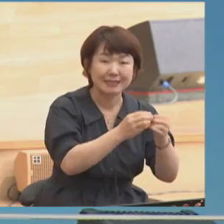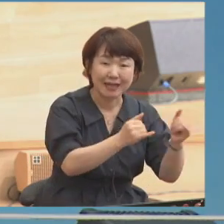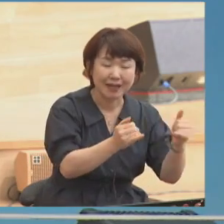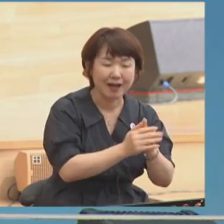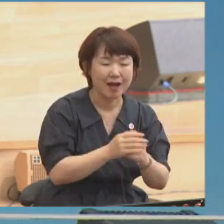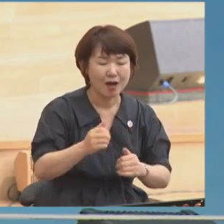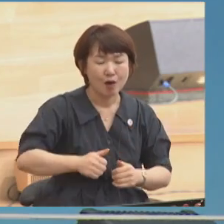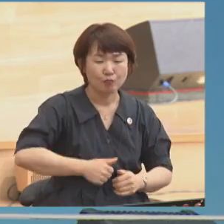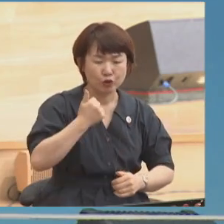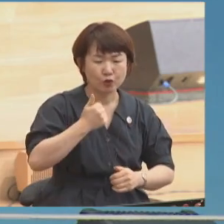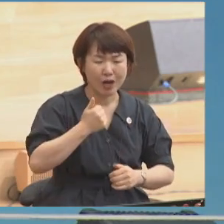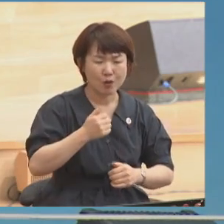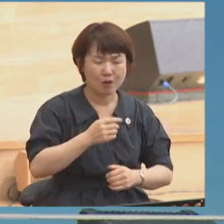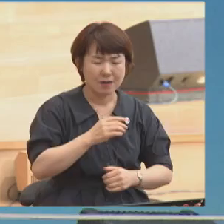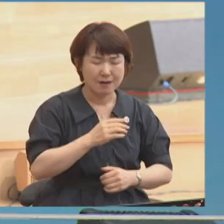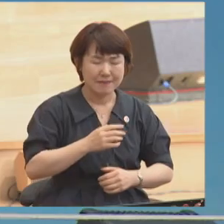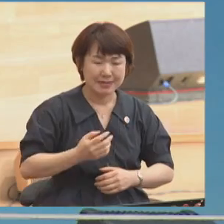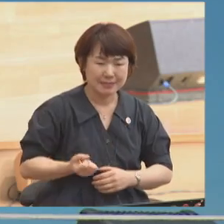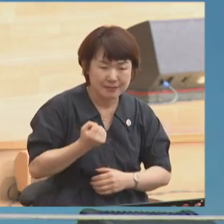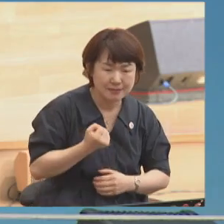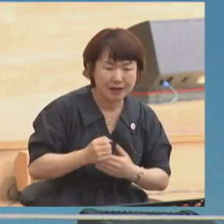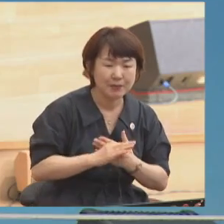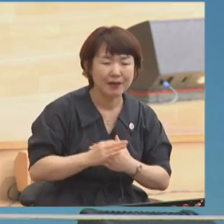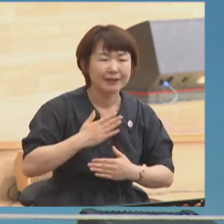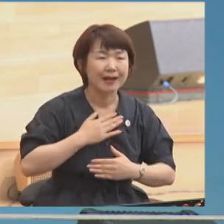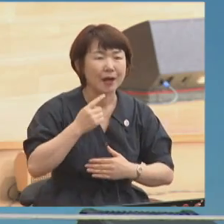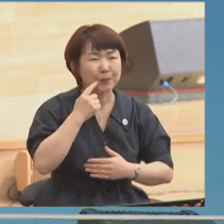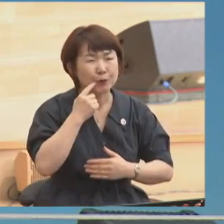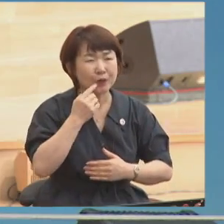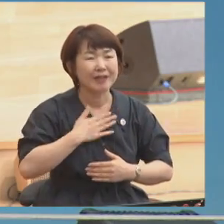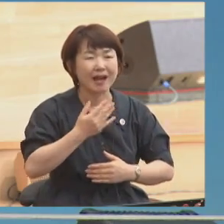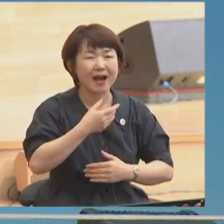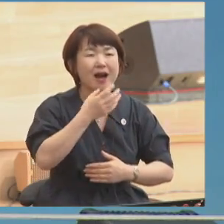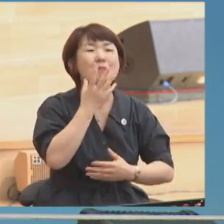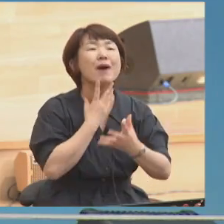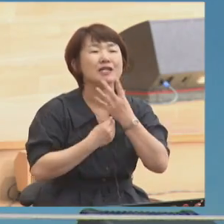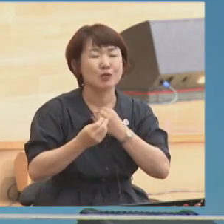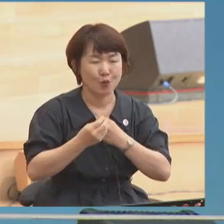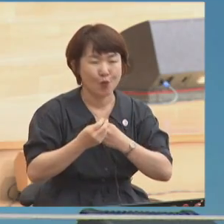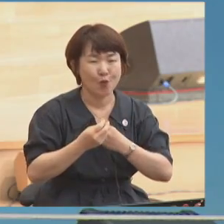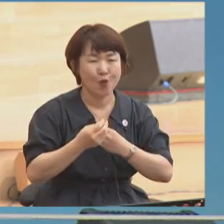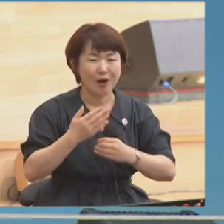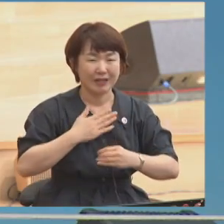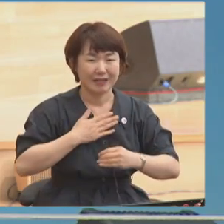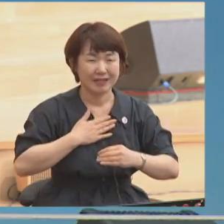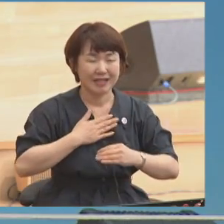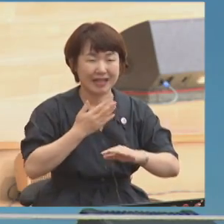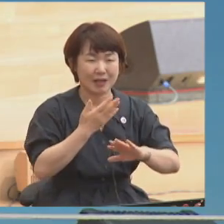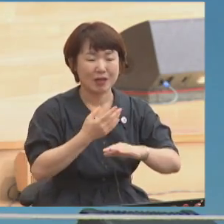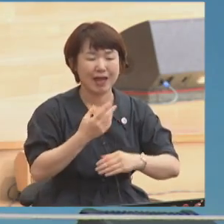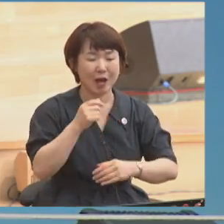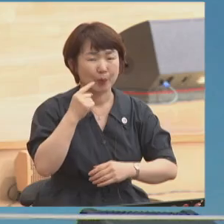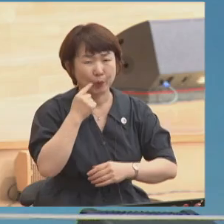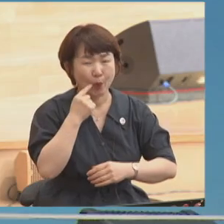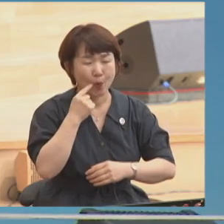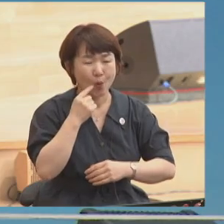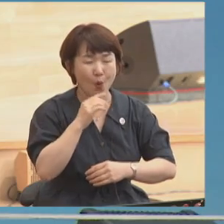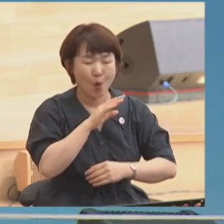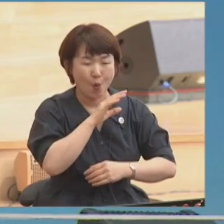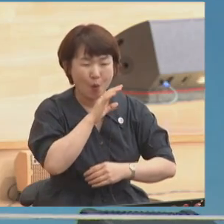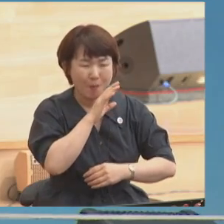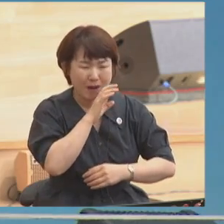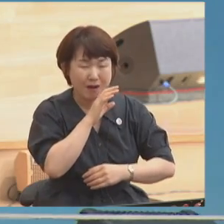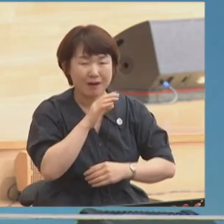분노하며 원한을 품는 것은 내가 독을 마시고 남이 죽기를 바라는 것 똑같다. 분노, 원한